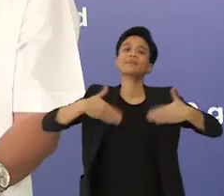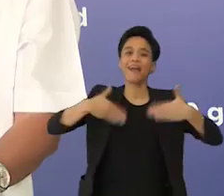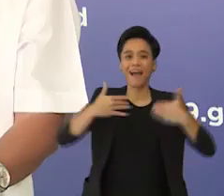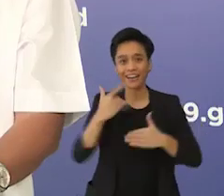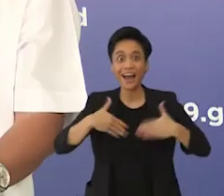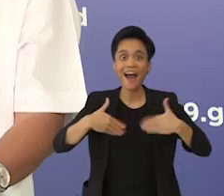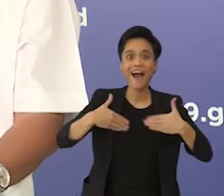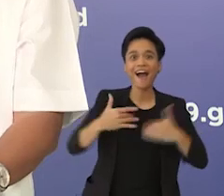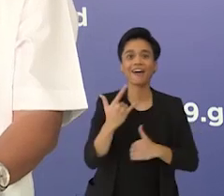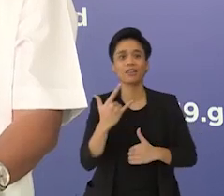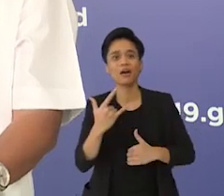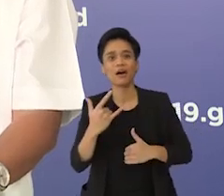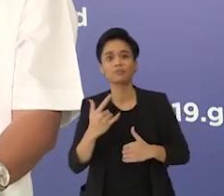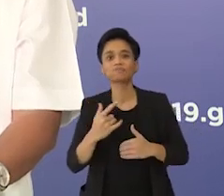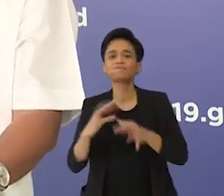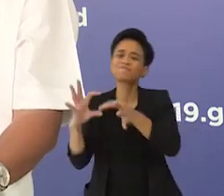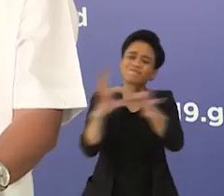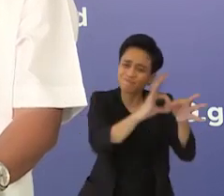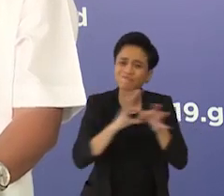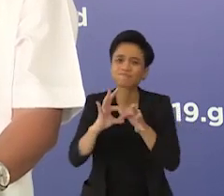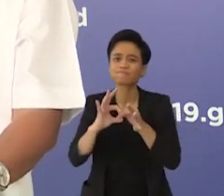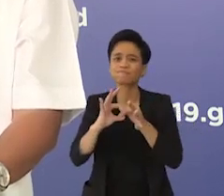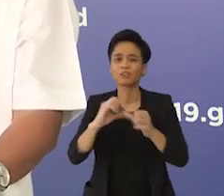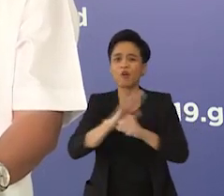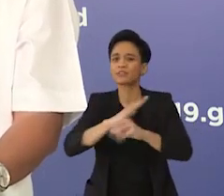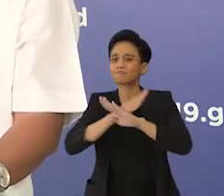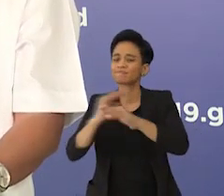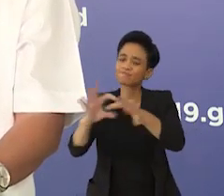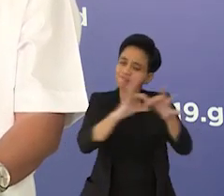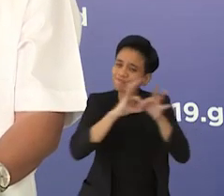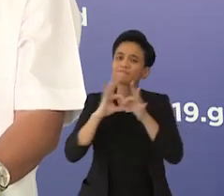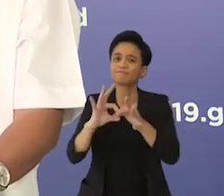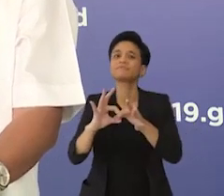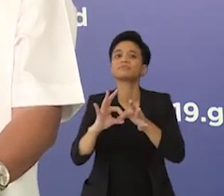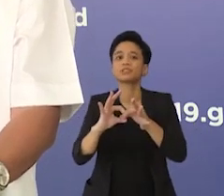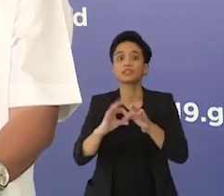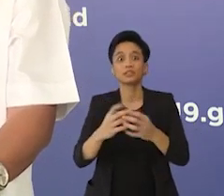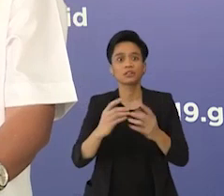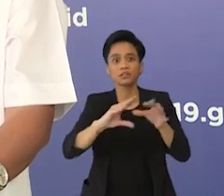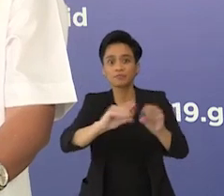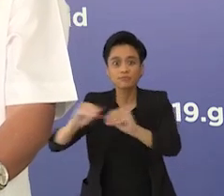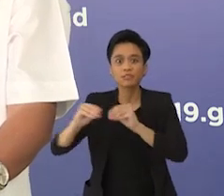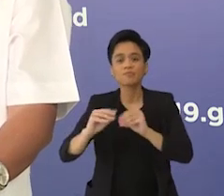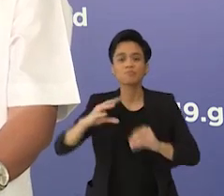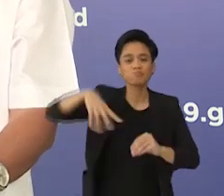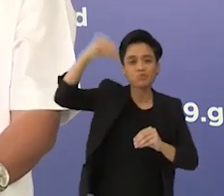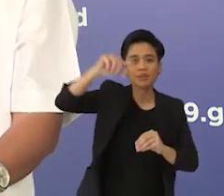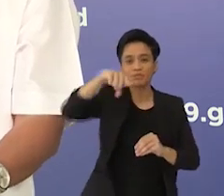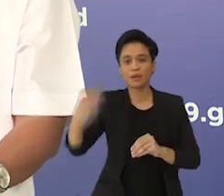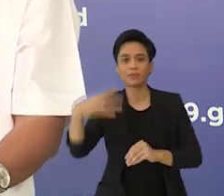gotong-royong dan bersatu melawan kofit kita harus bekerja dari pusat sampai ke daerah